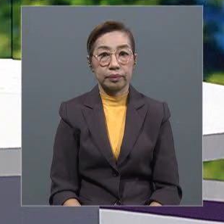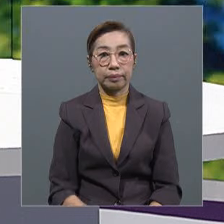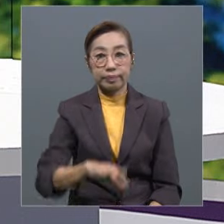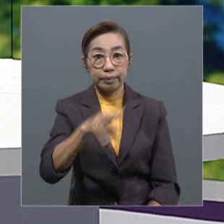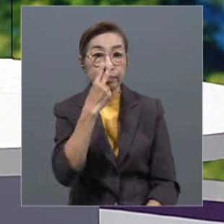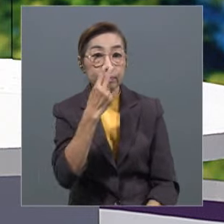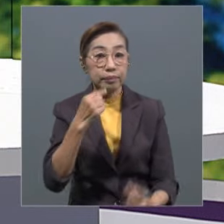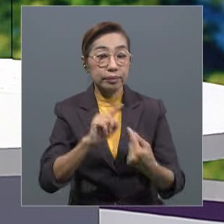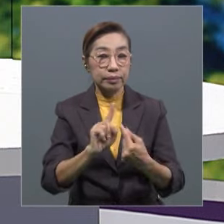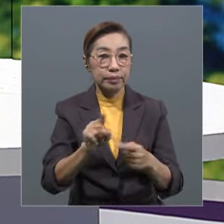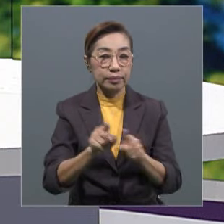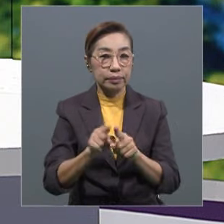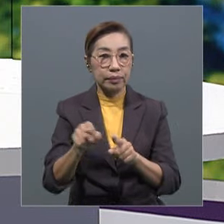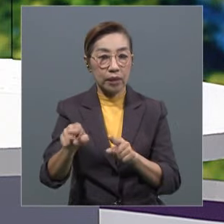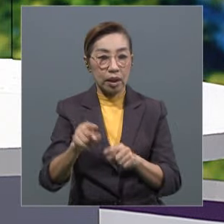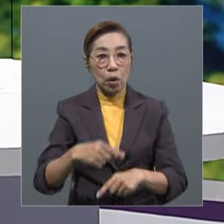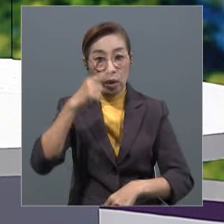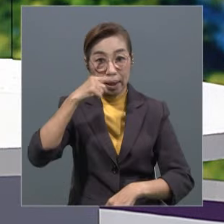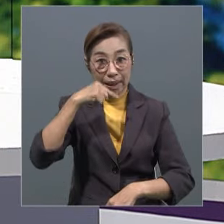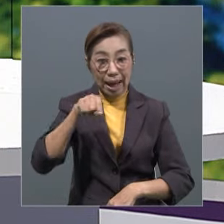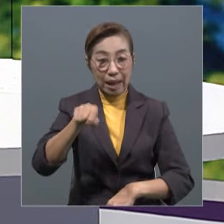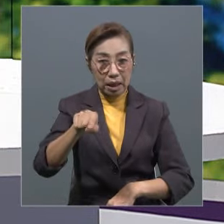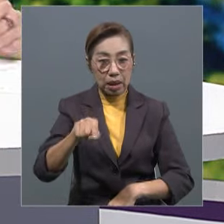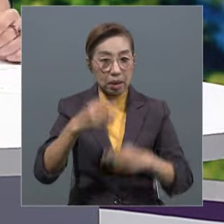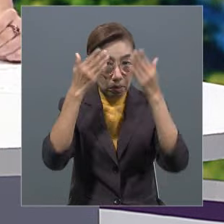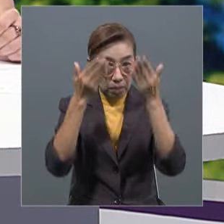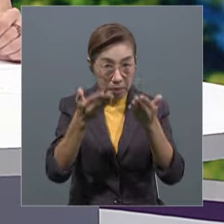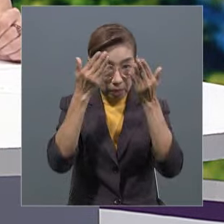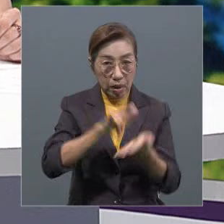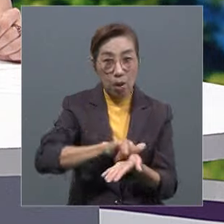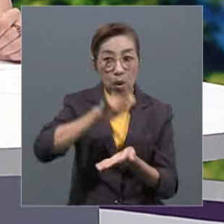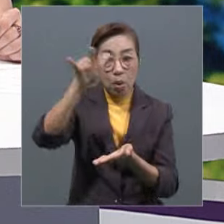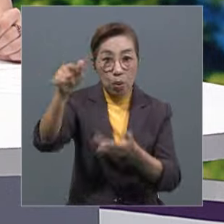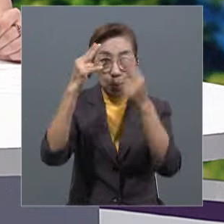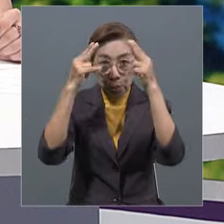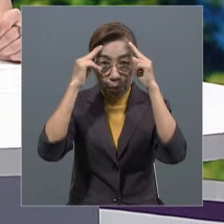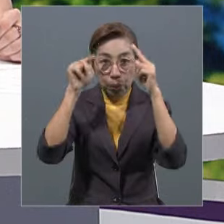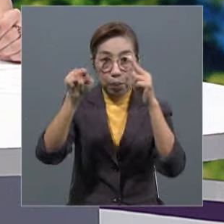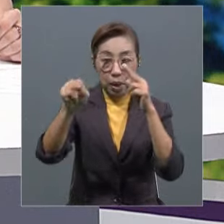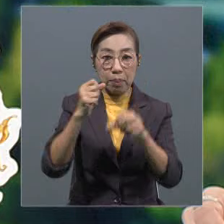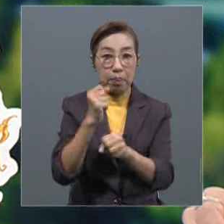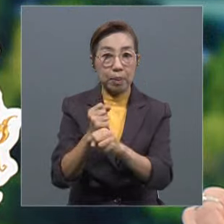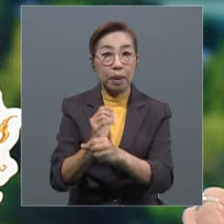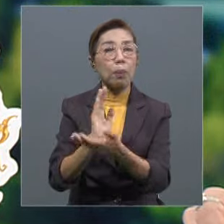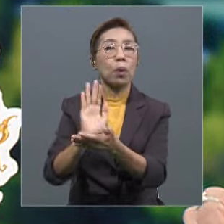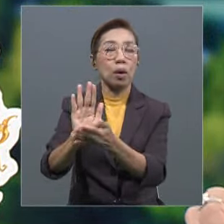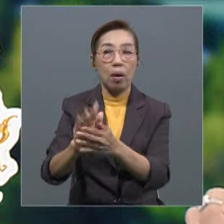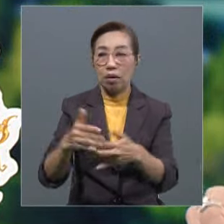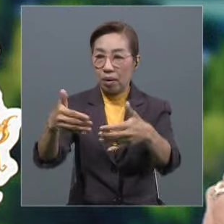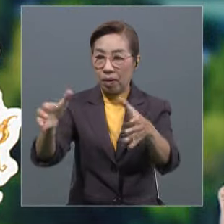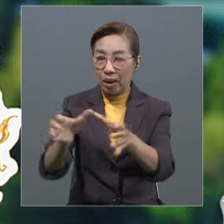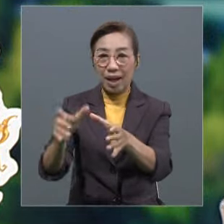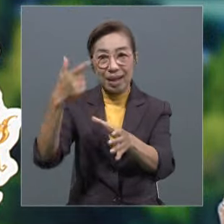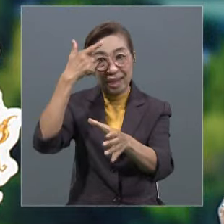พาคุณผู้ชมมาดูบรรยากาศนะคะผู้แสวงบุญชาวไทยนะคะที่เดินทางไปประกอบพิธีฮัจญ์ที่ประเทศซาอุดิอาระเบียล่าสุดค่ะทางผู้แสวงบุญก็เข้า